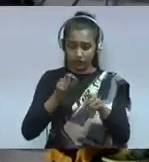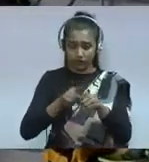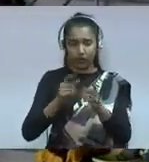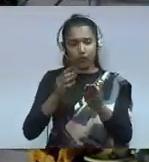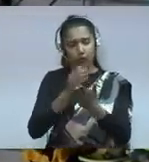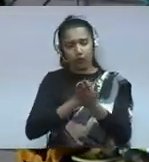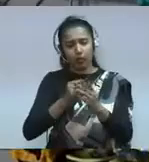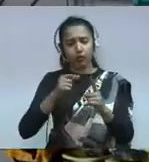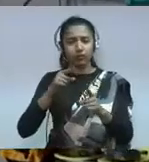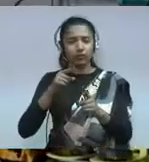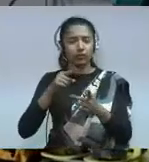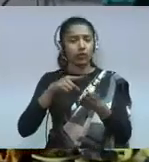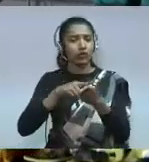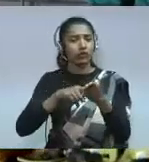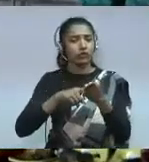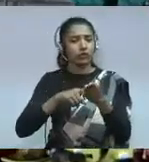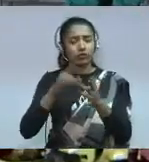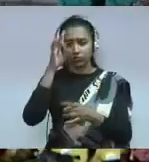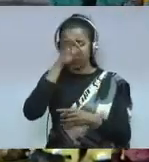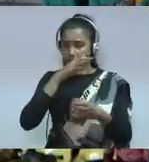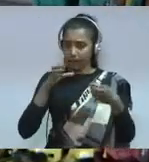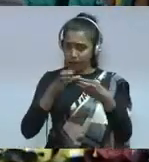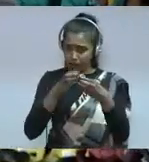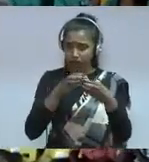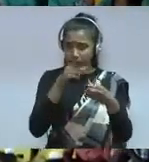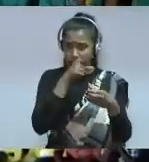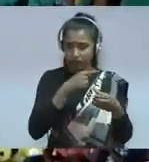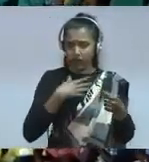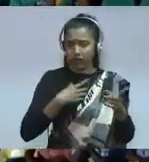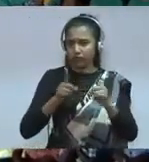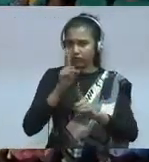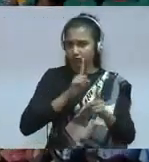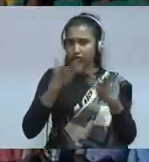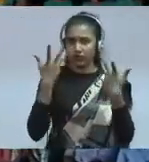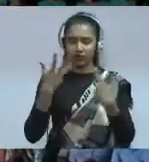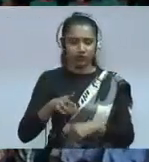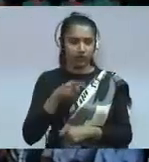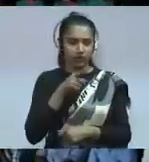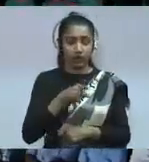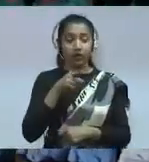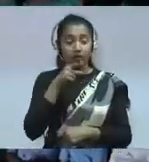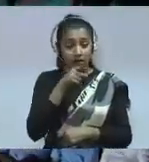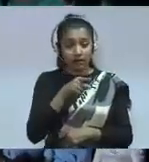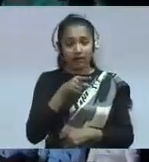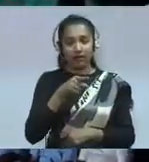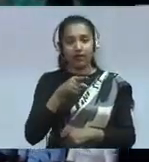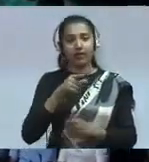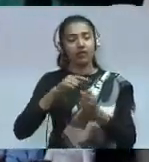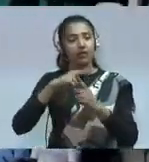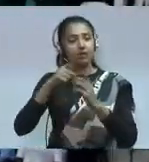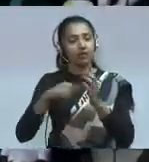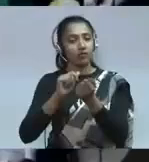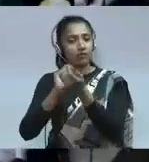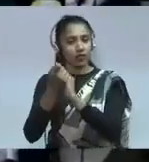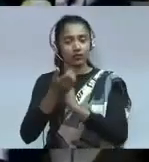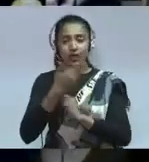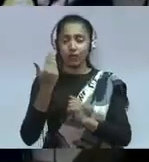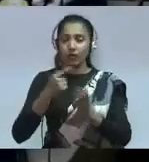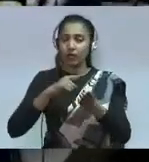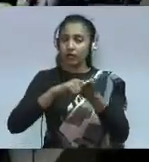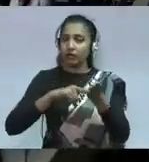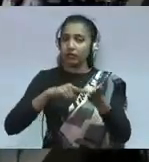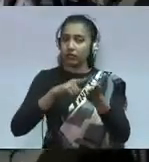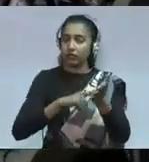පක්ෂ සමග අපි සාකච්ඡා පැවැත්වුවා. එය පදනම් කරගනිමින් රට වෙනස් කළ හැකි දේශපාලන